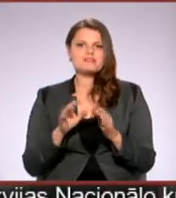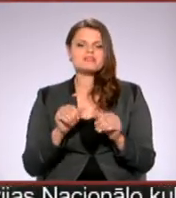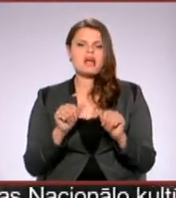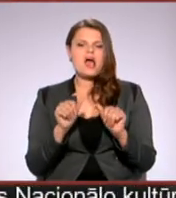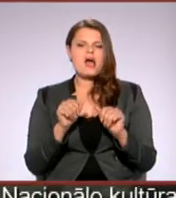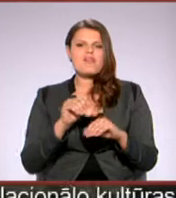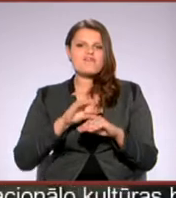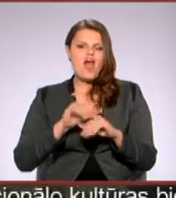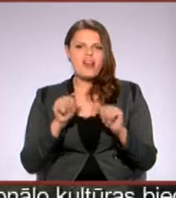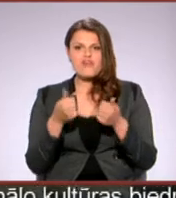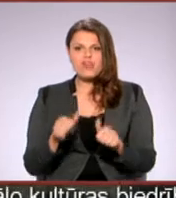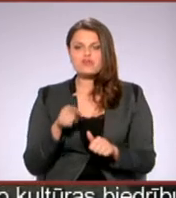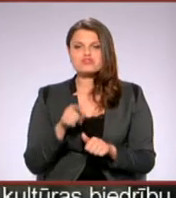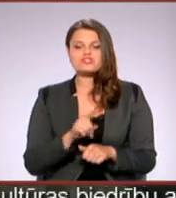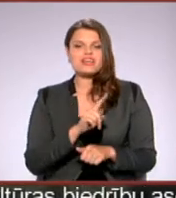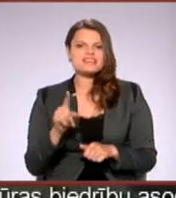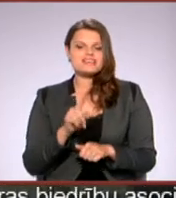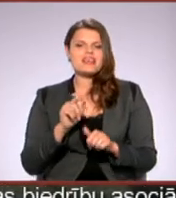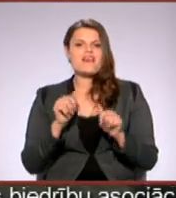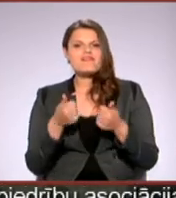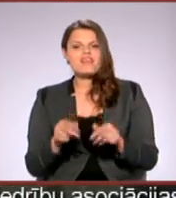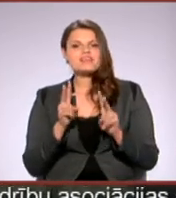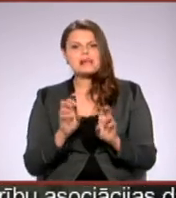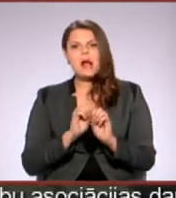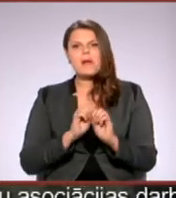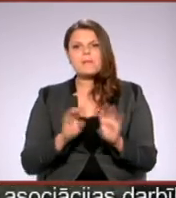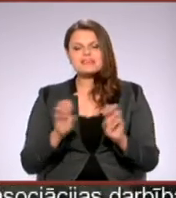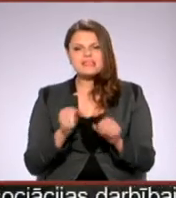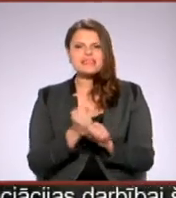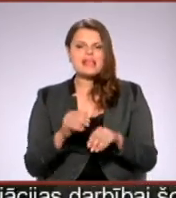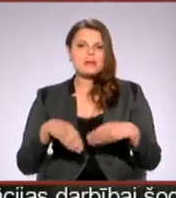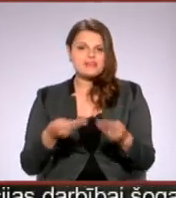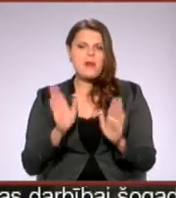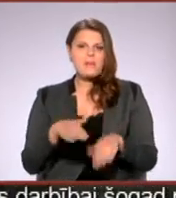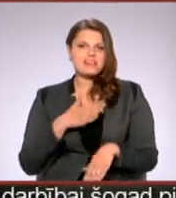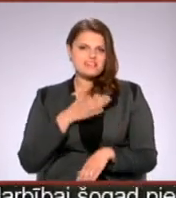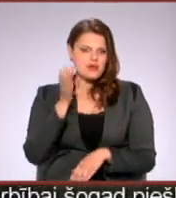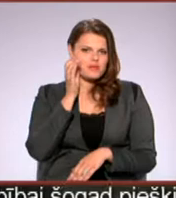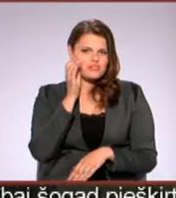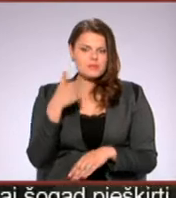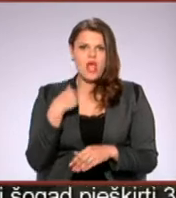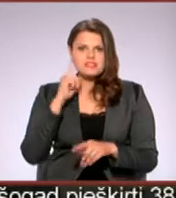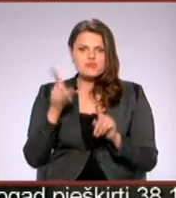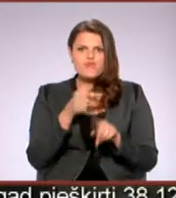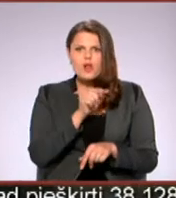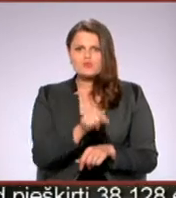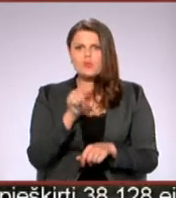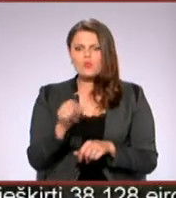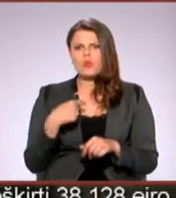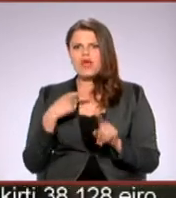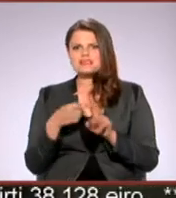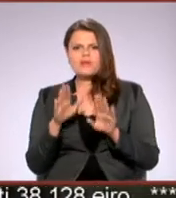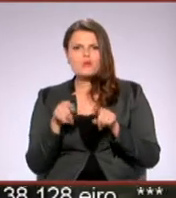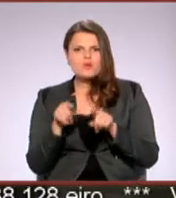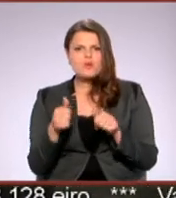veidošanas. Šis ir instruments, kā par savām zināšanām un prasmēm pastāstīt darba devējam. Jo tu jūti, jā, es taču vēl to protu un es to daru un man